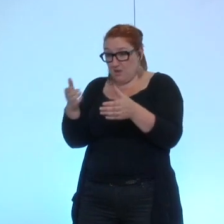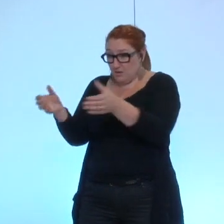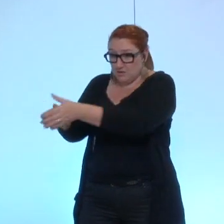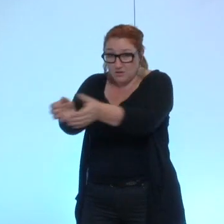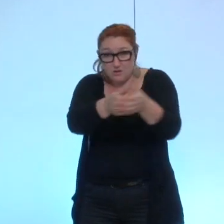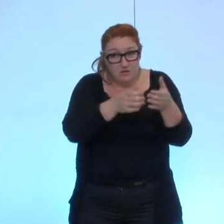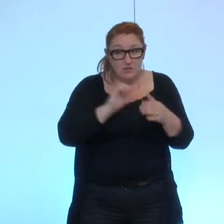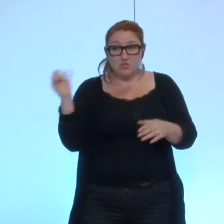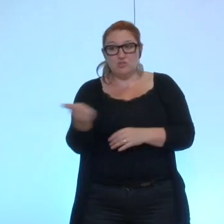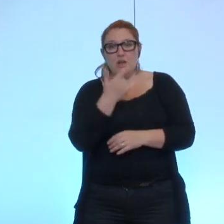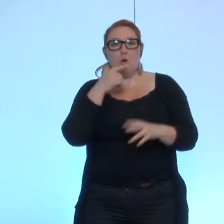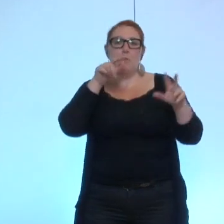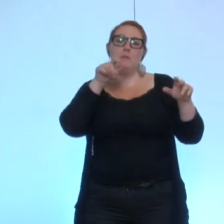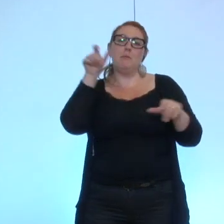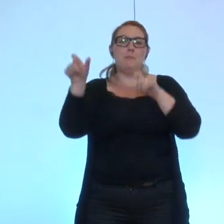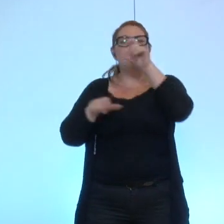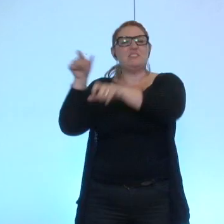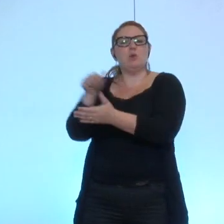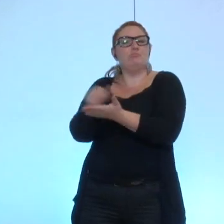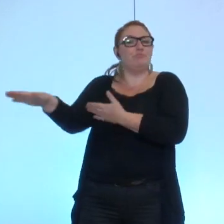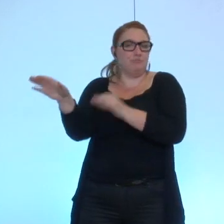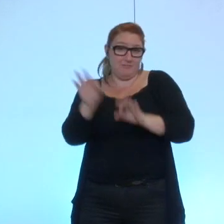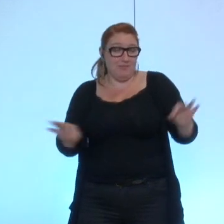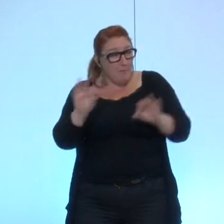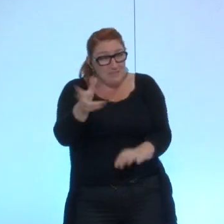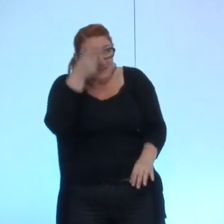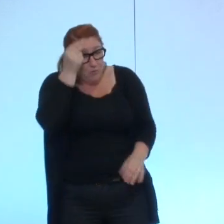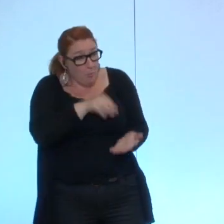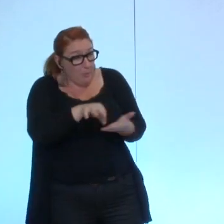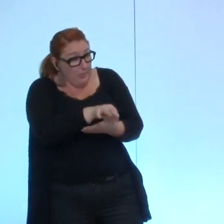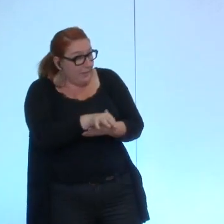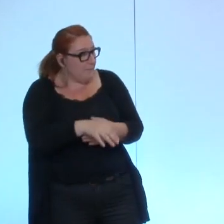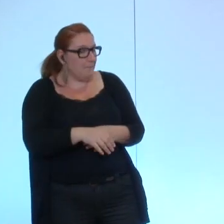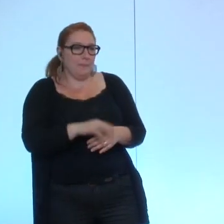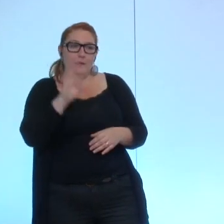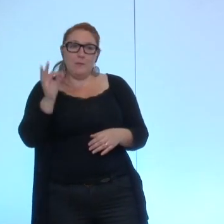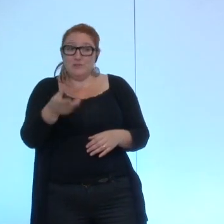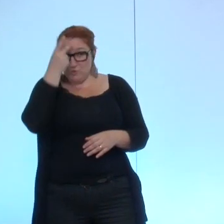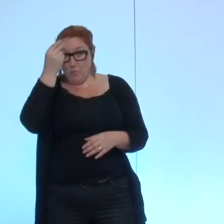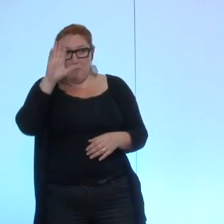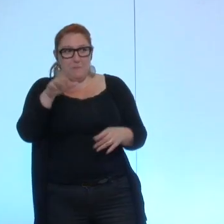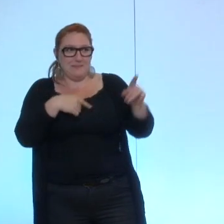soit laissé de côté si vous voyez ce que je veux dire Je vois bien ce que vous voulez dire mais il me semble que ça trahit un petit peu la pensée de monsieur Safar